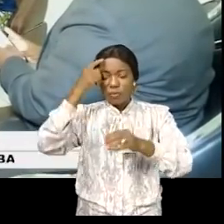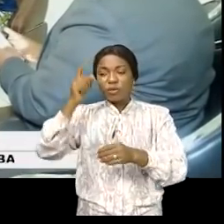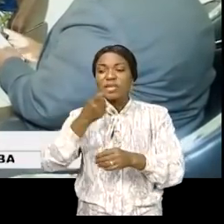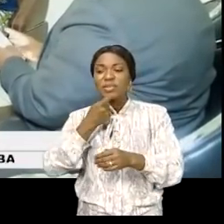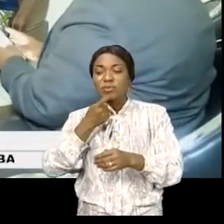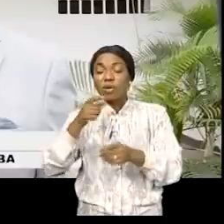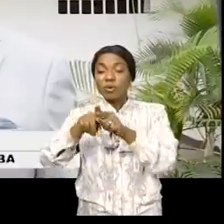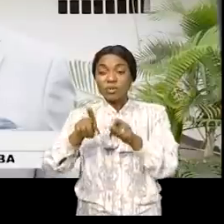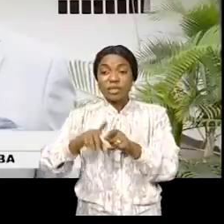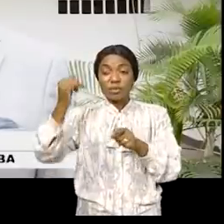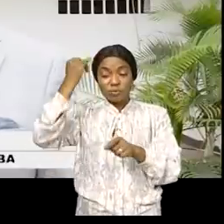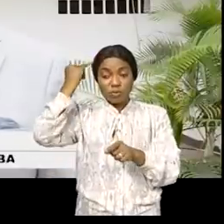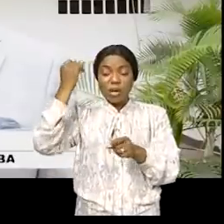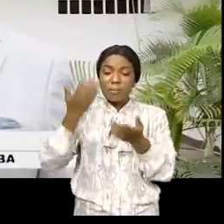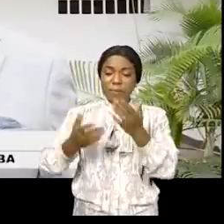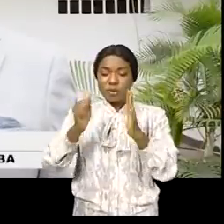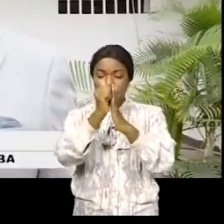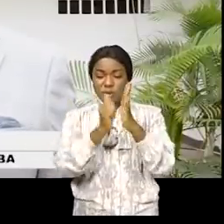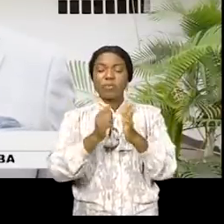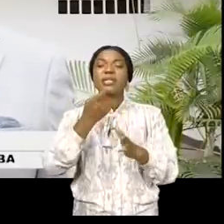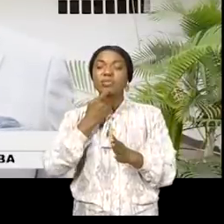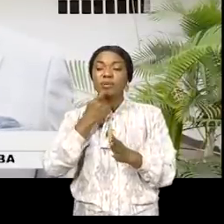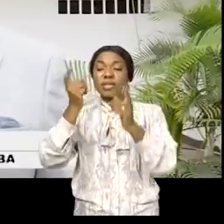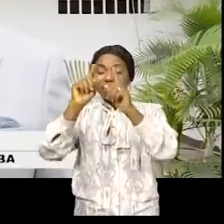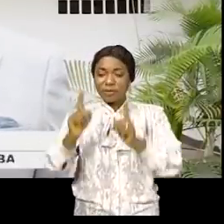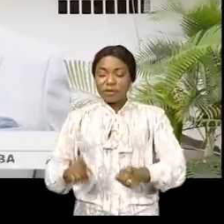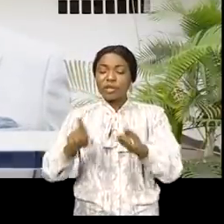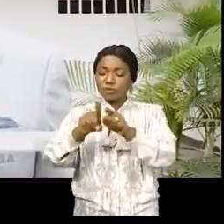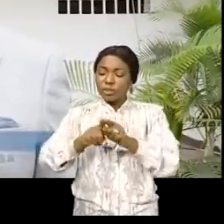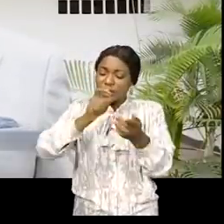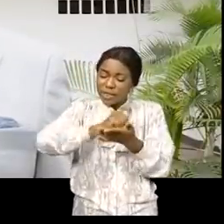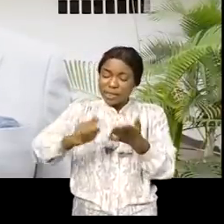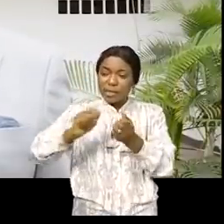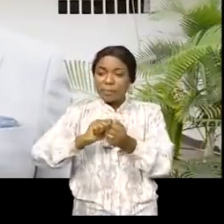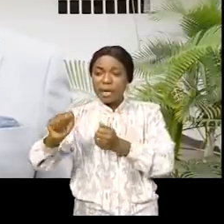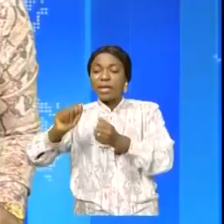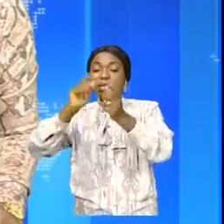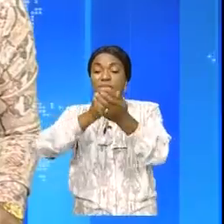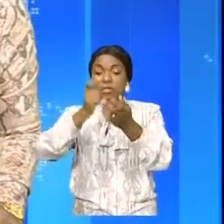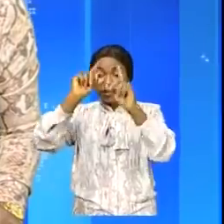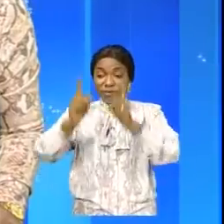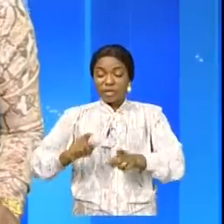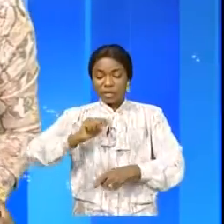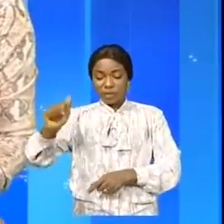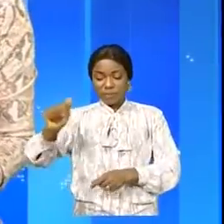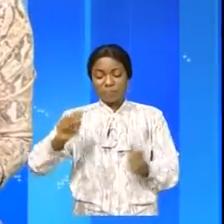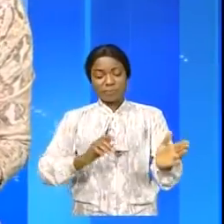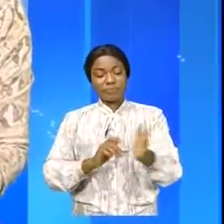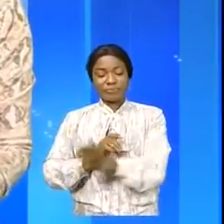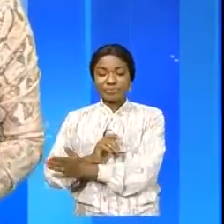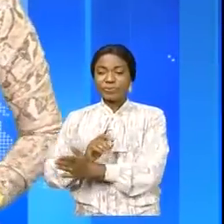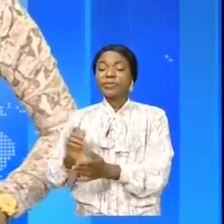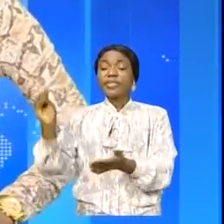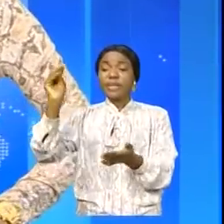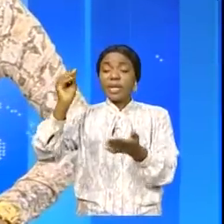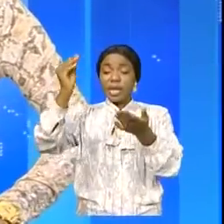Lumumba. Selon son testament, l'histoire des Africains sera écrite par les Africains eux-mêmes. Restons dans ces